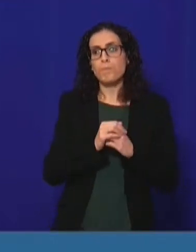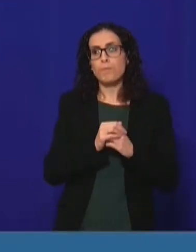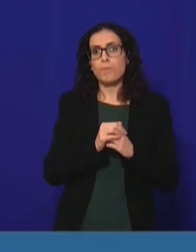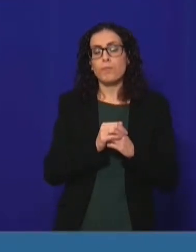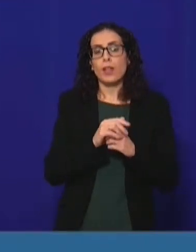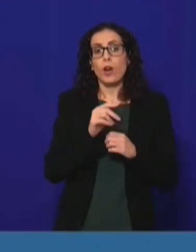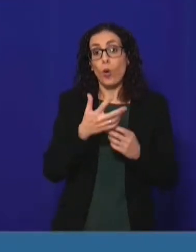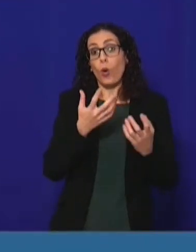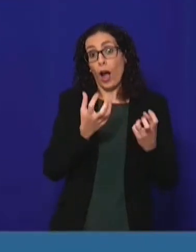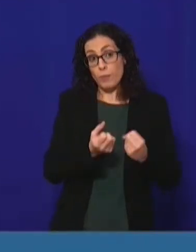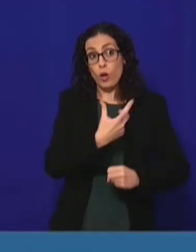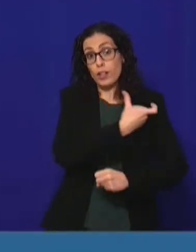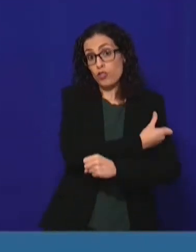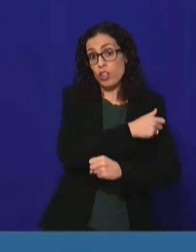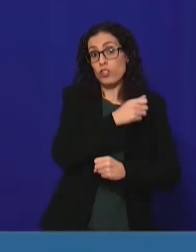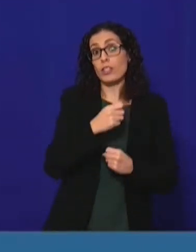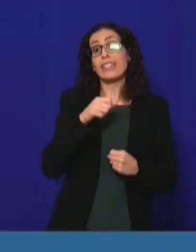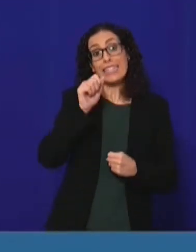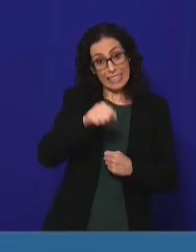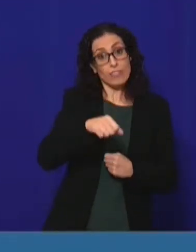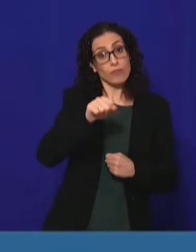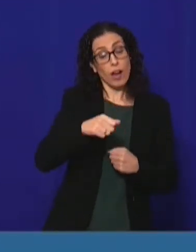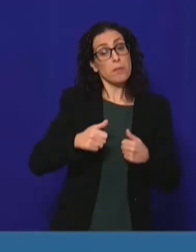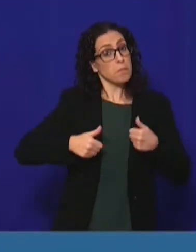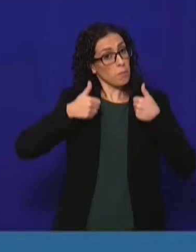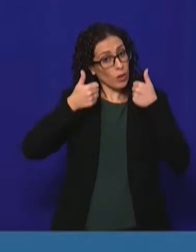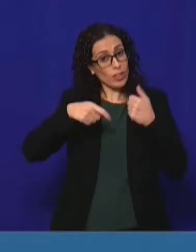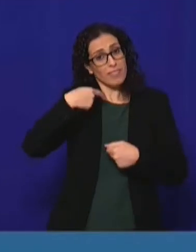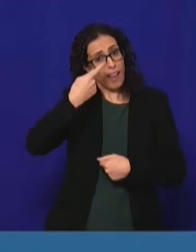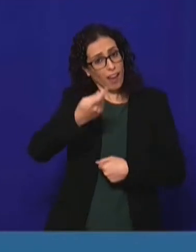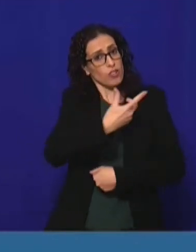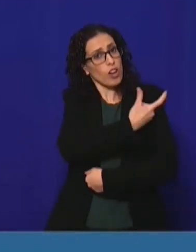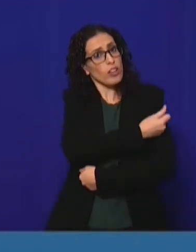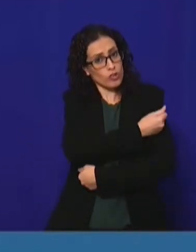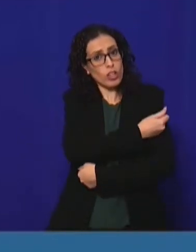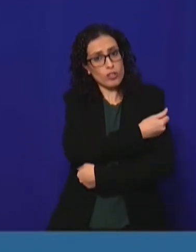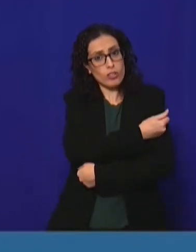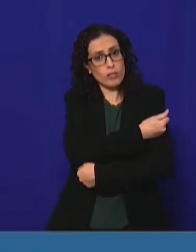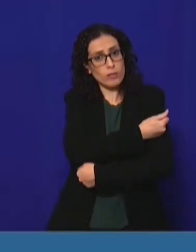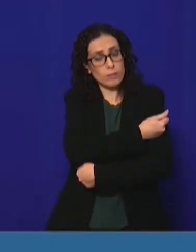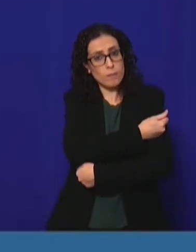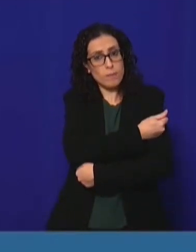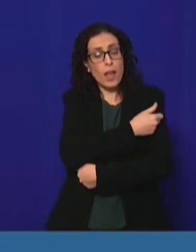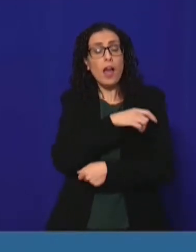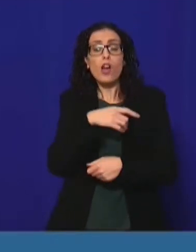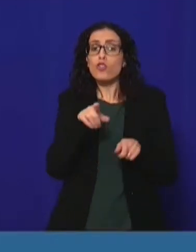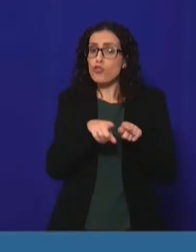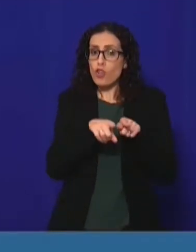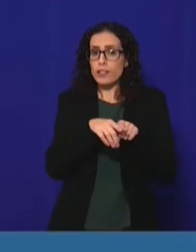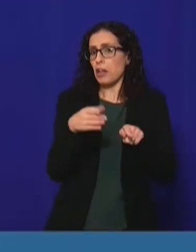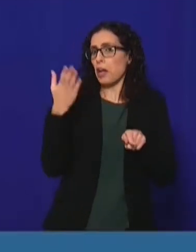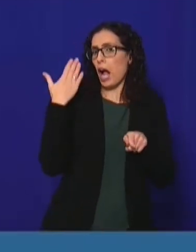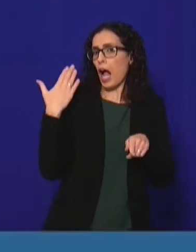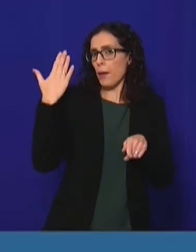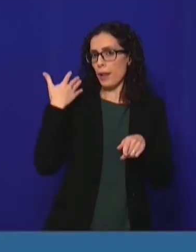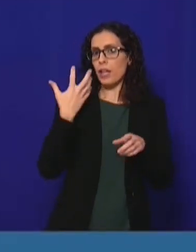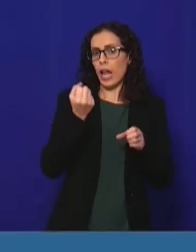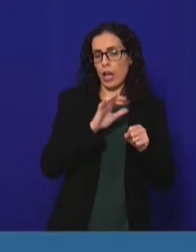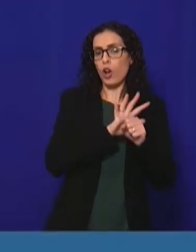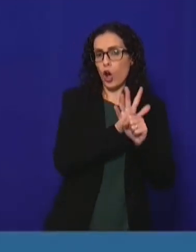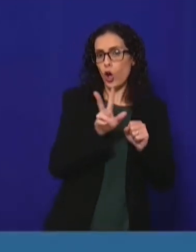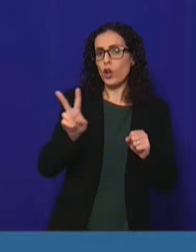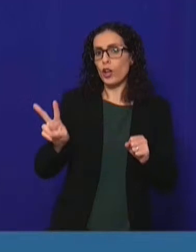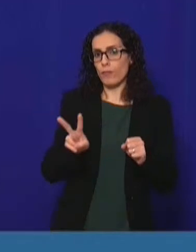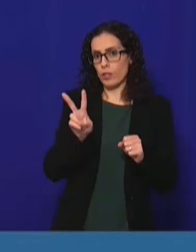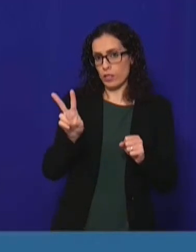l-COVID vaccine. Risposta hija iva, għaliex li nafu huwa li meta persuna abditu l-COVID, aħna ngħidu